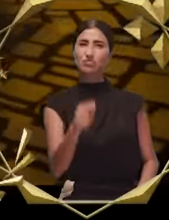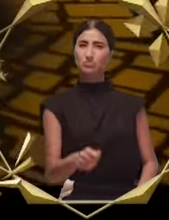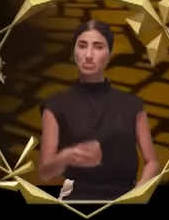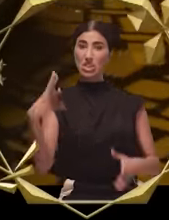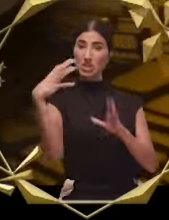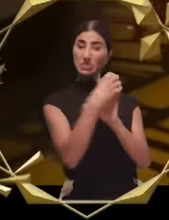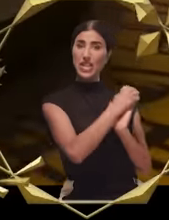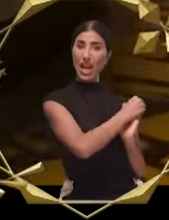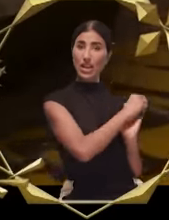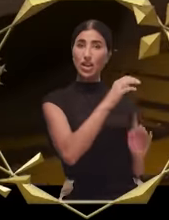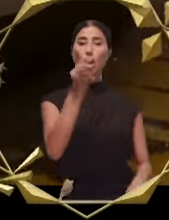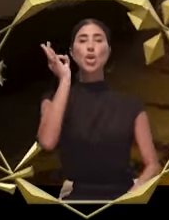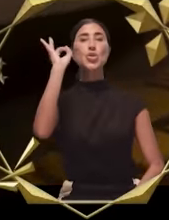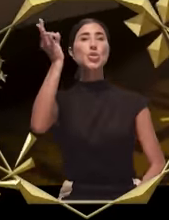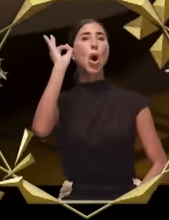مدون